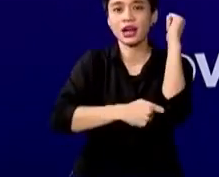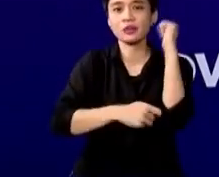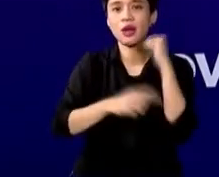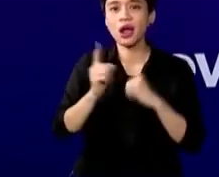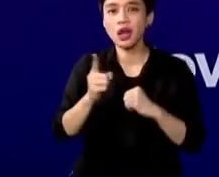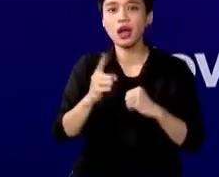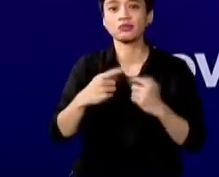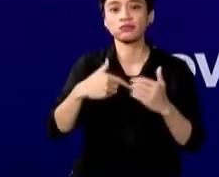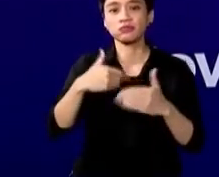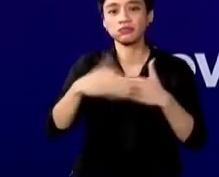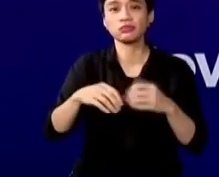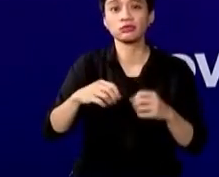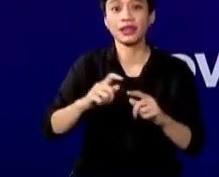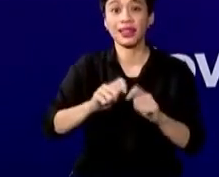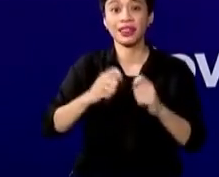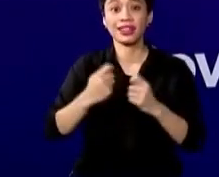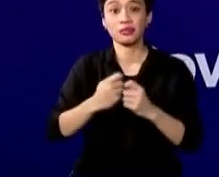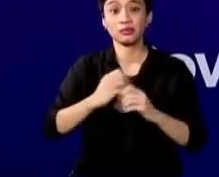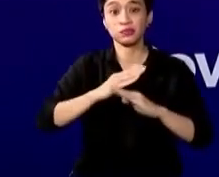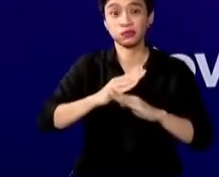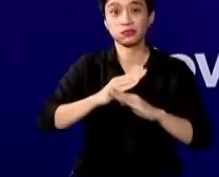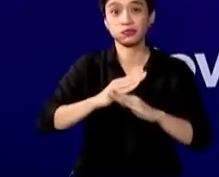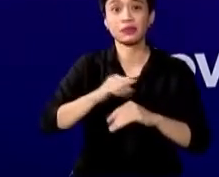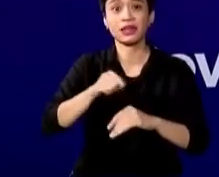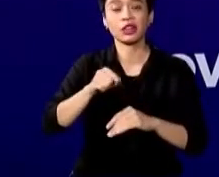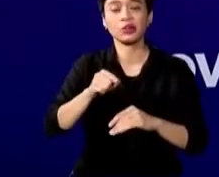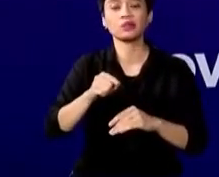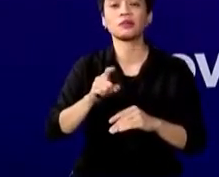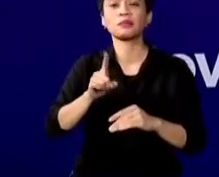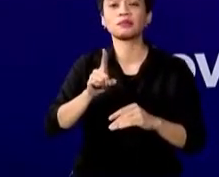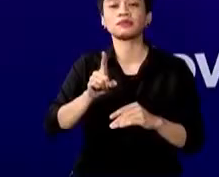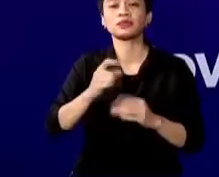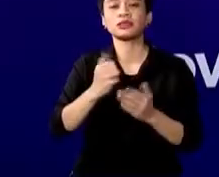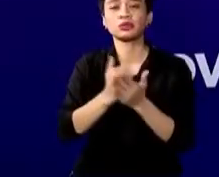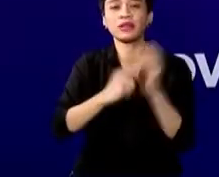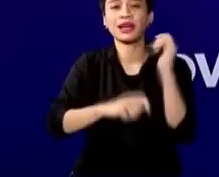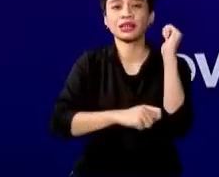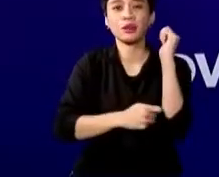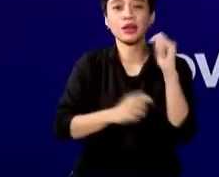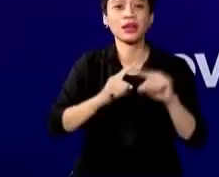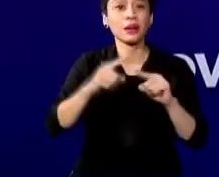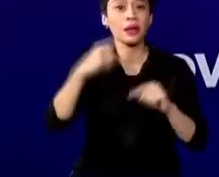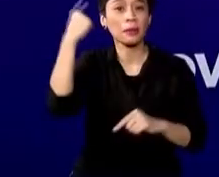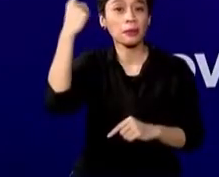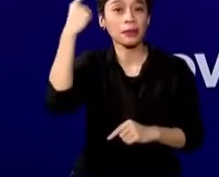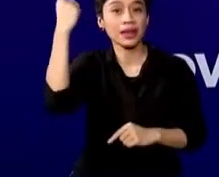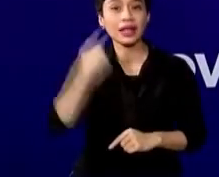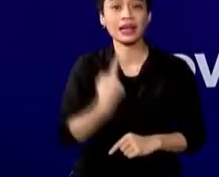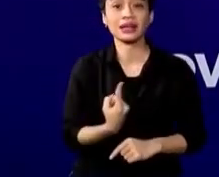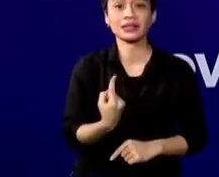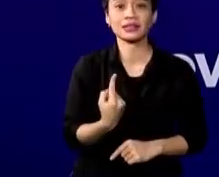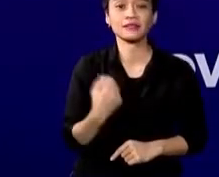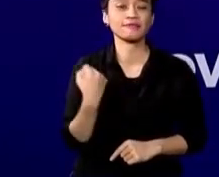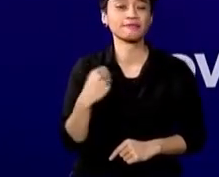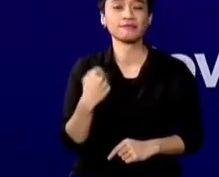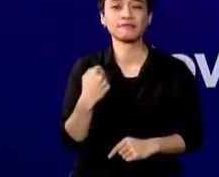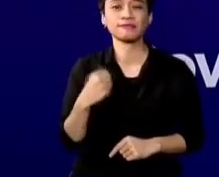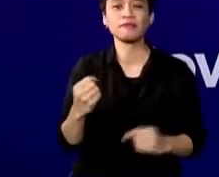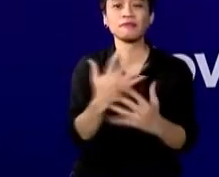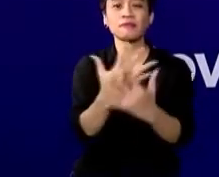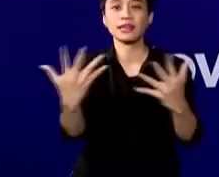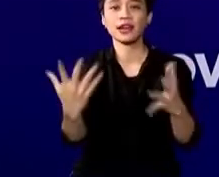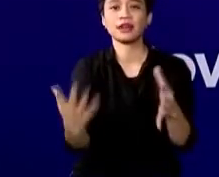ini bisa berjalan dengan baik tapi pemerintah tidak bisa sendiri harus mengikutkan masyarakat harus ada public